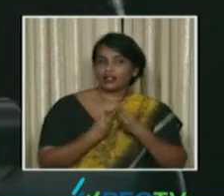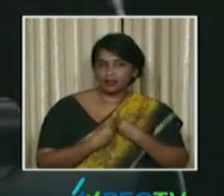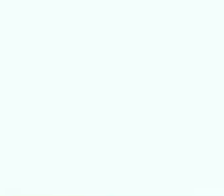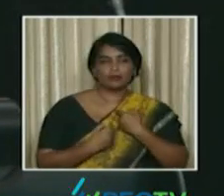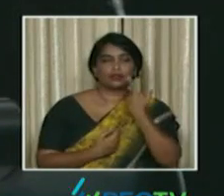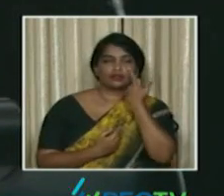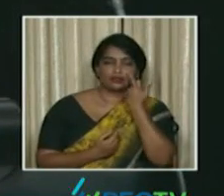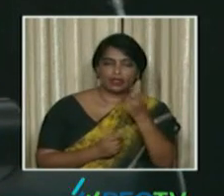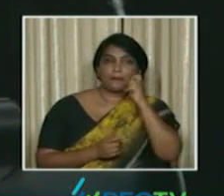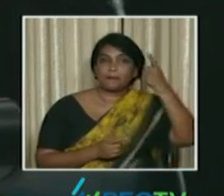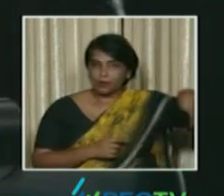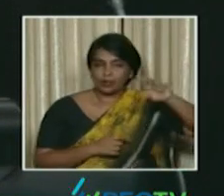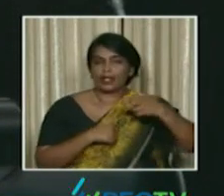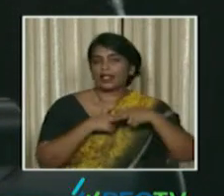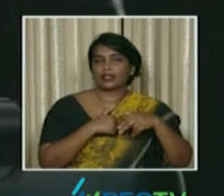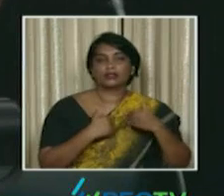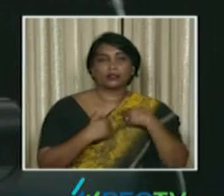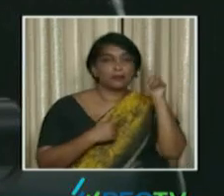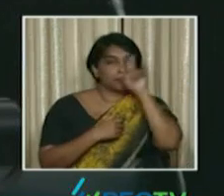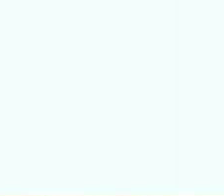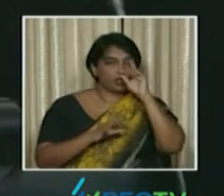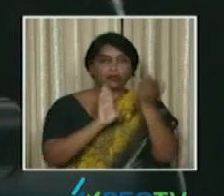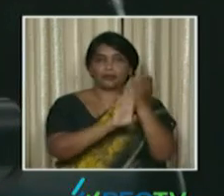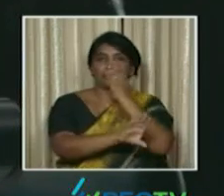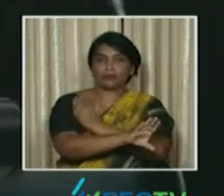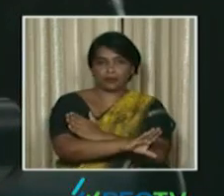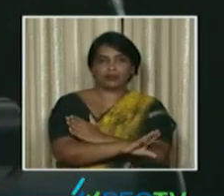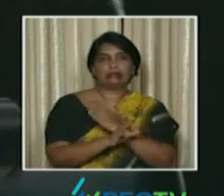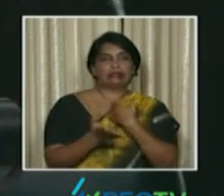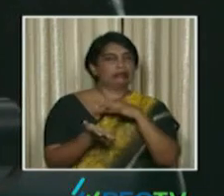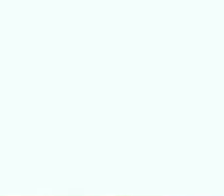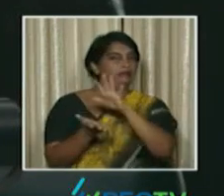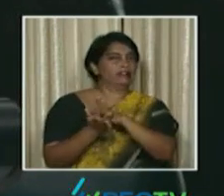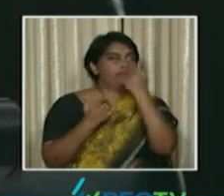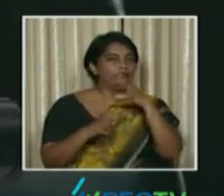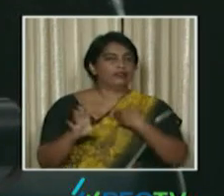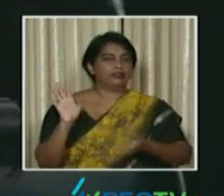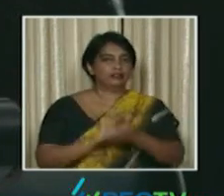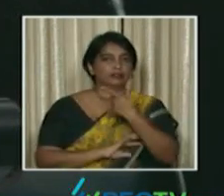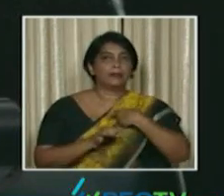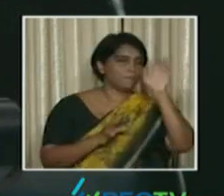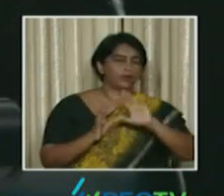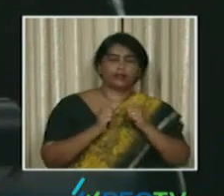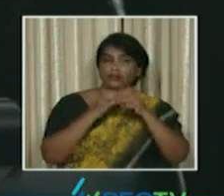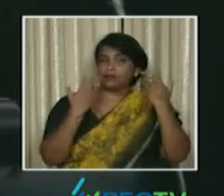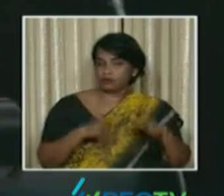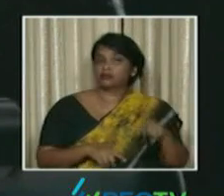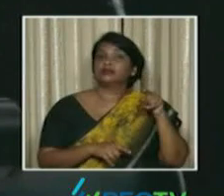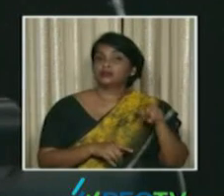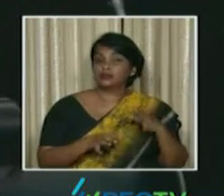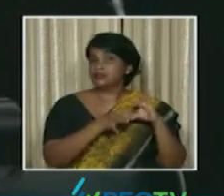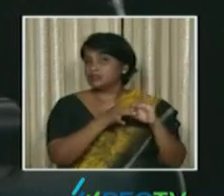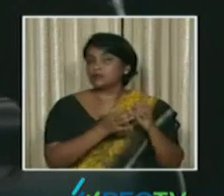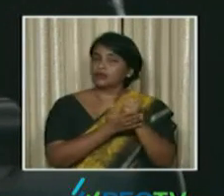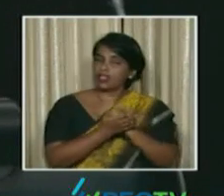සමාව ඉල්ලනවා ජනතාවගේ. මොකද හේතුව මාස ගානකට පෙර දාගත්ත වැඩපිළිවෙළක් නිසායි මට යන්න සිද්ධුනේ. මොකද මේ ප්‍රශ්නේ දාන්නේ මේ සති. මේකට සම්බන්ධ වෙච්ච